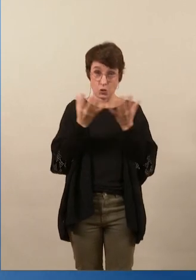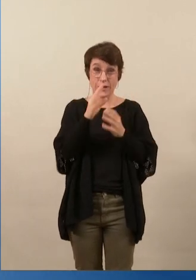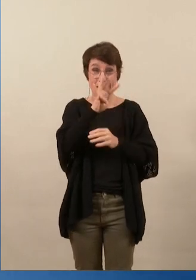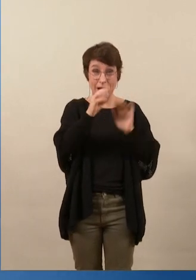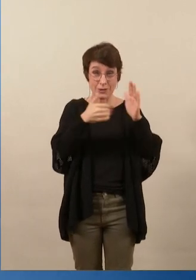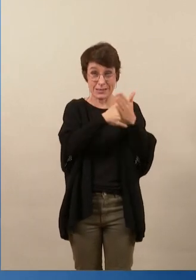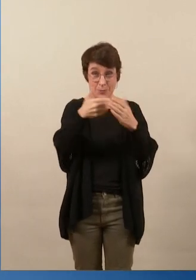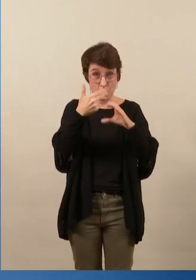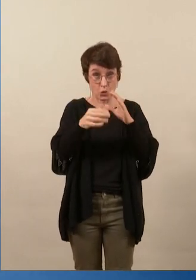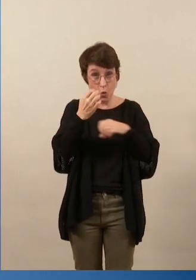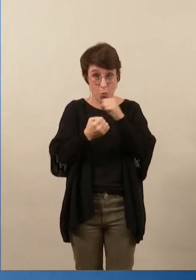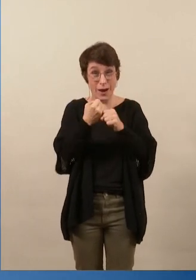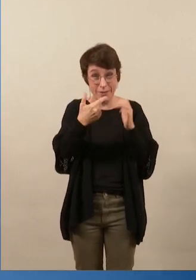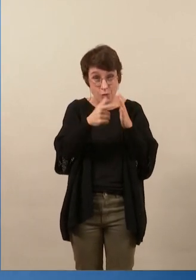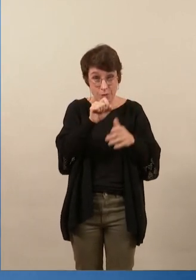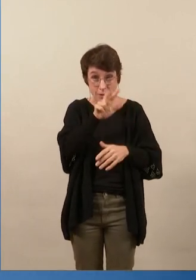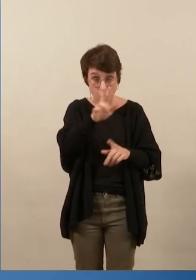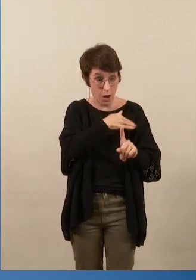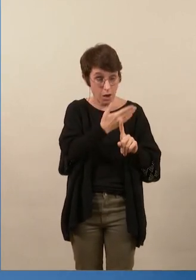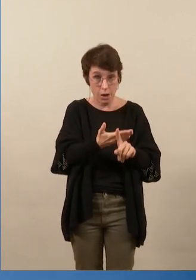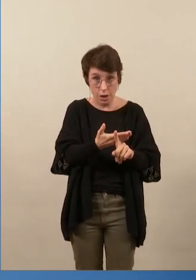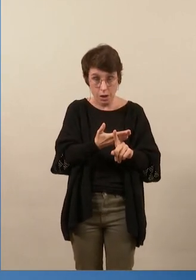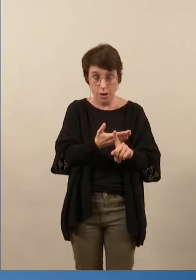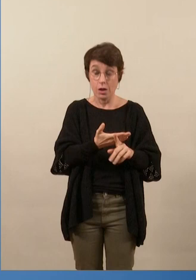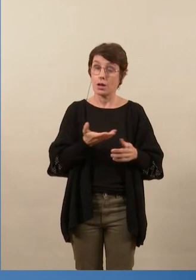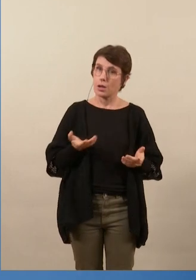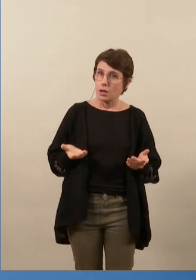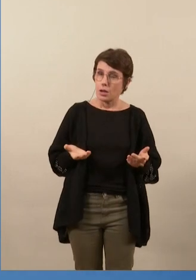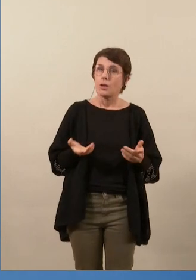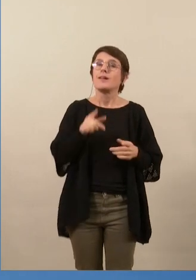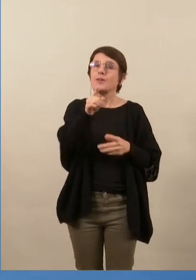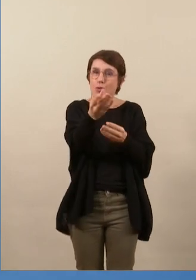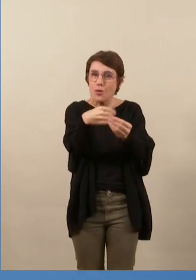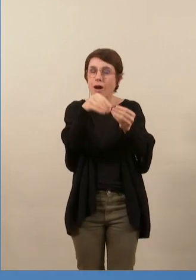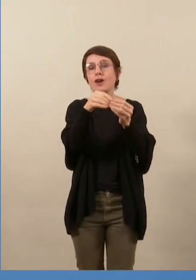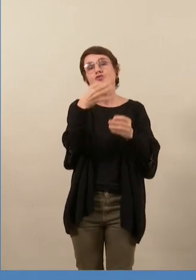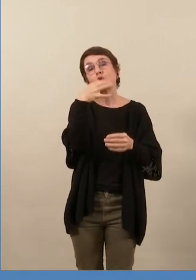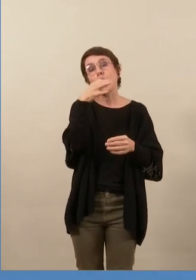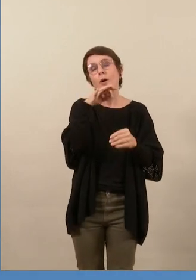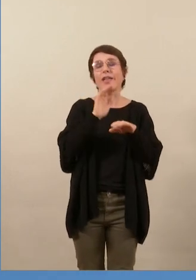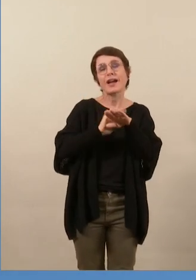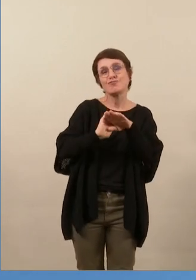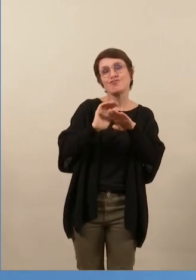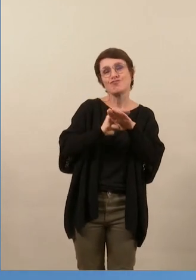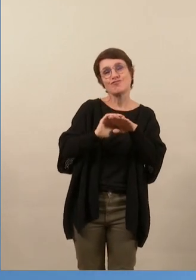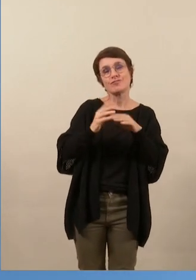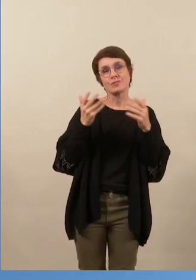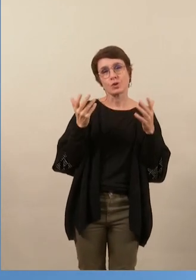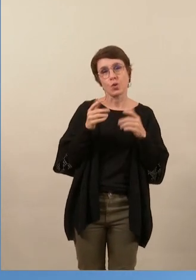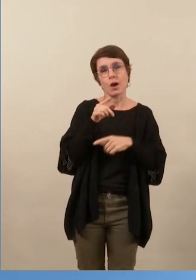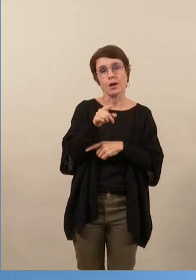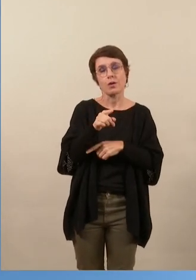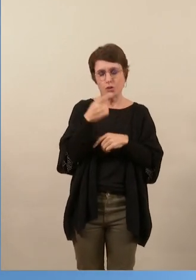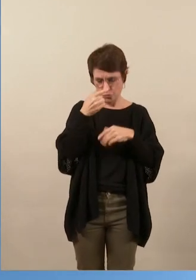cette seule année 2023 ce à quoi vous ajoutez un commentaire qui se veut rassurant vous nous dites en prospective une